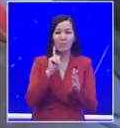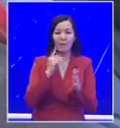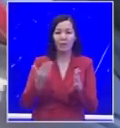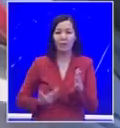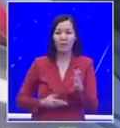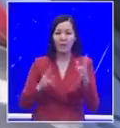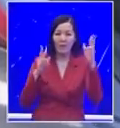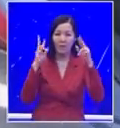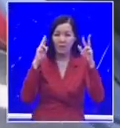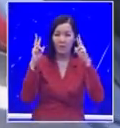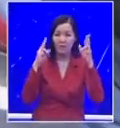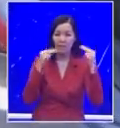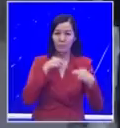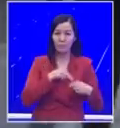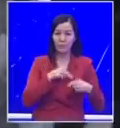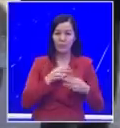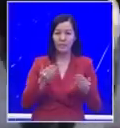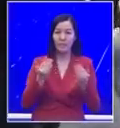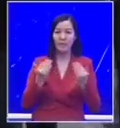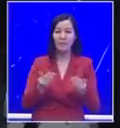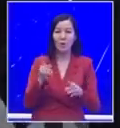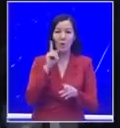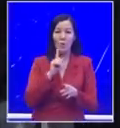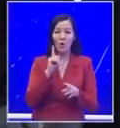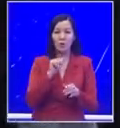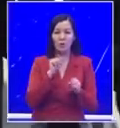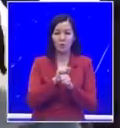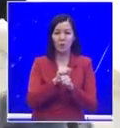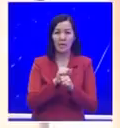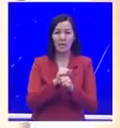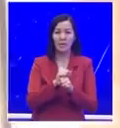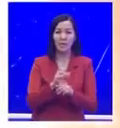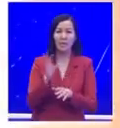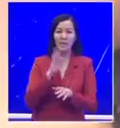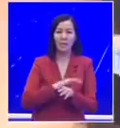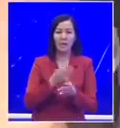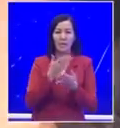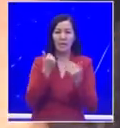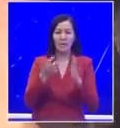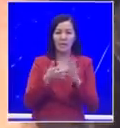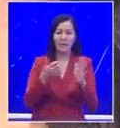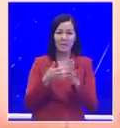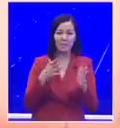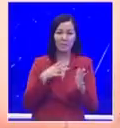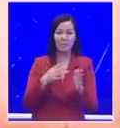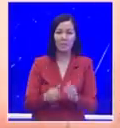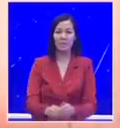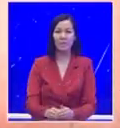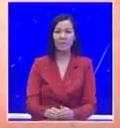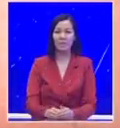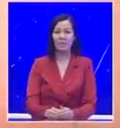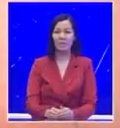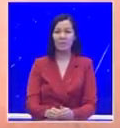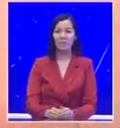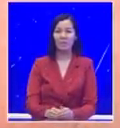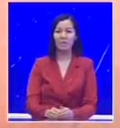Шаштараз болып жұмыс істейді. Елдегі ахуалға байланысты қазір ісі тоқтаған, нәпақасын айыру қиын болып отыр. Қазір жағдай батқан